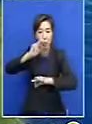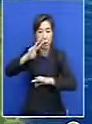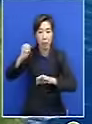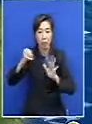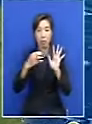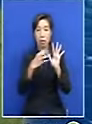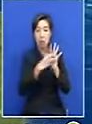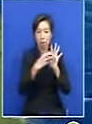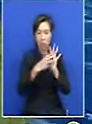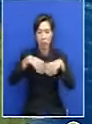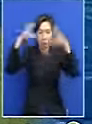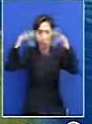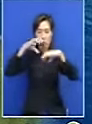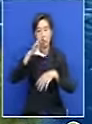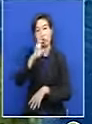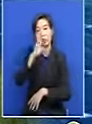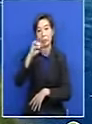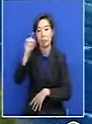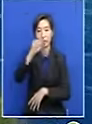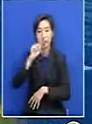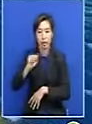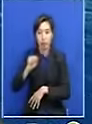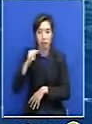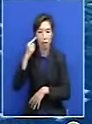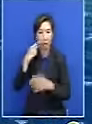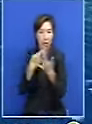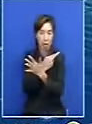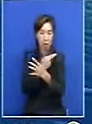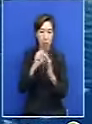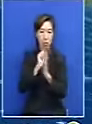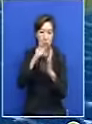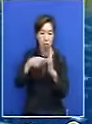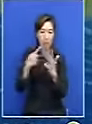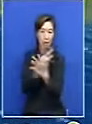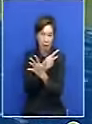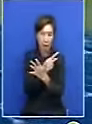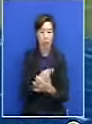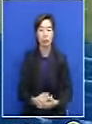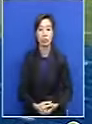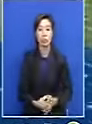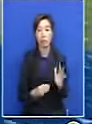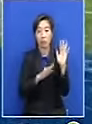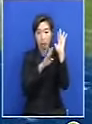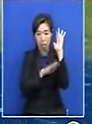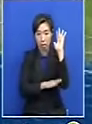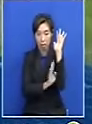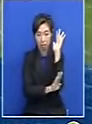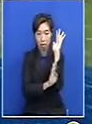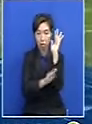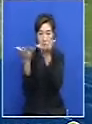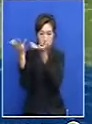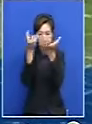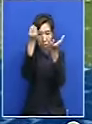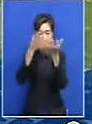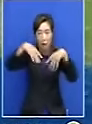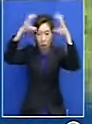าคกลางมีเมฆเป็นส่วนมากฝนฟ้าคะนองร้อยละ60ของพื้นที่ราชบุรีสุพรรณบุรีกาญจนบุรีครับภาคใต้ฝั่งตะวันออกมีเมฆเป็นส่ว